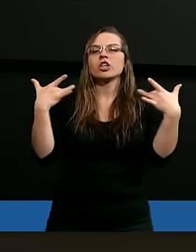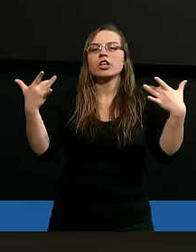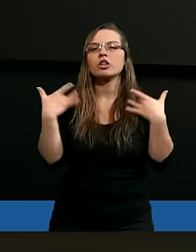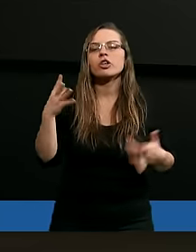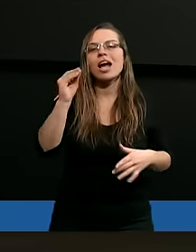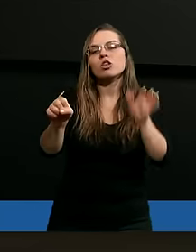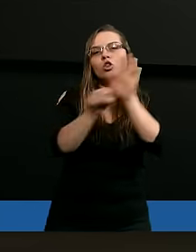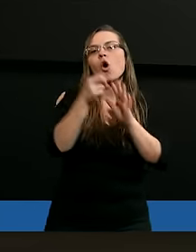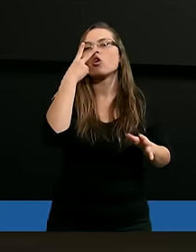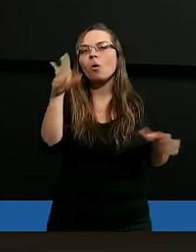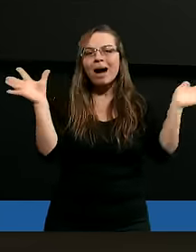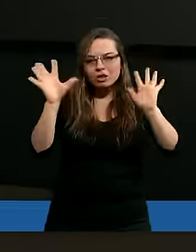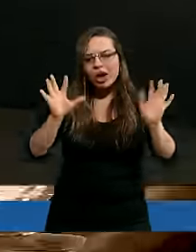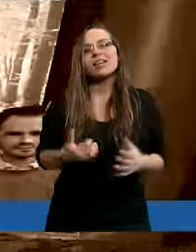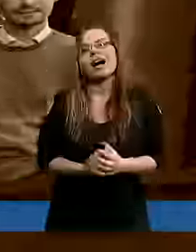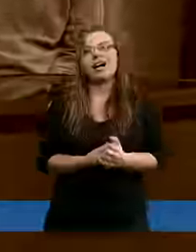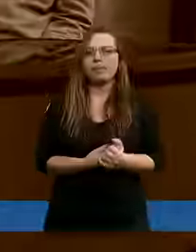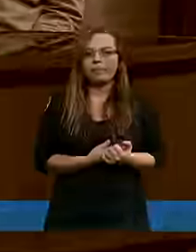życie. Do zobaczenia!